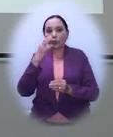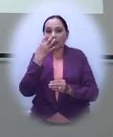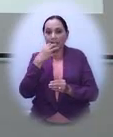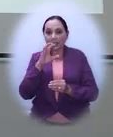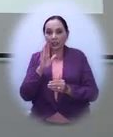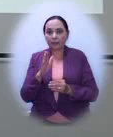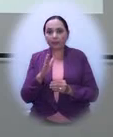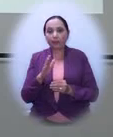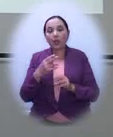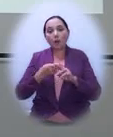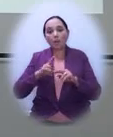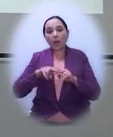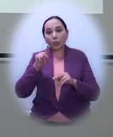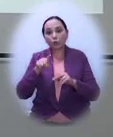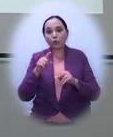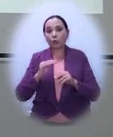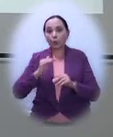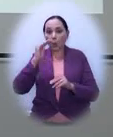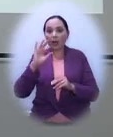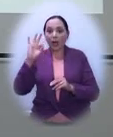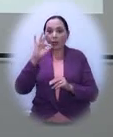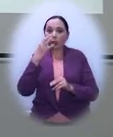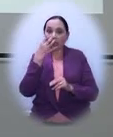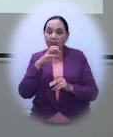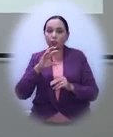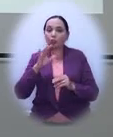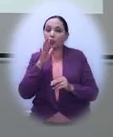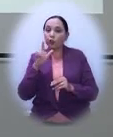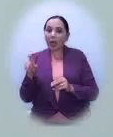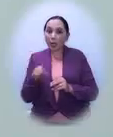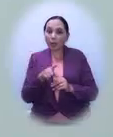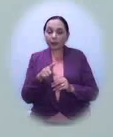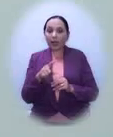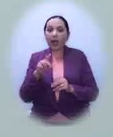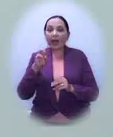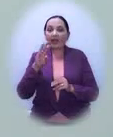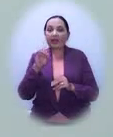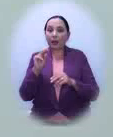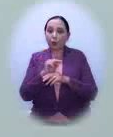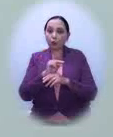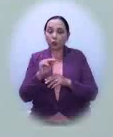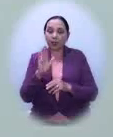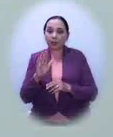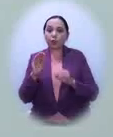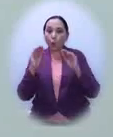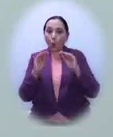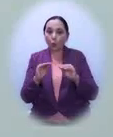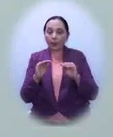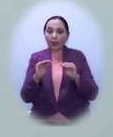qiziydi. Mana shu yuqori haroratda qizish jarayonida termosozlagich